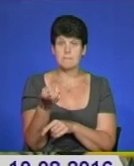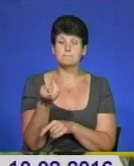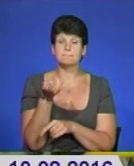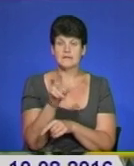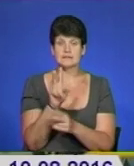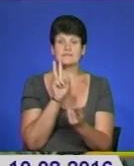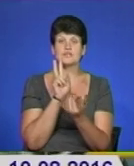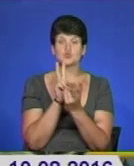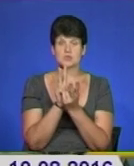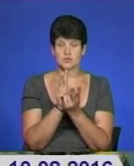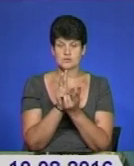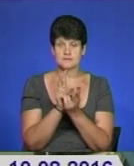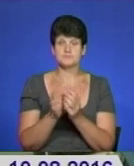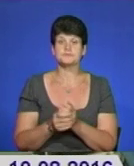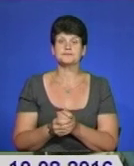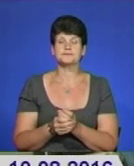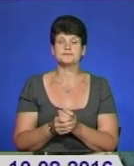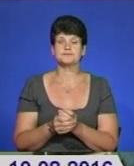вони зустрінуться і